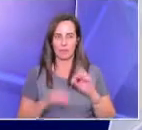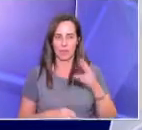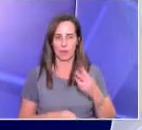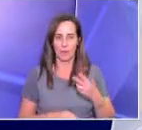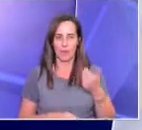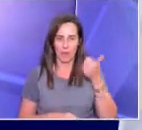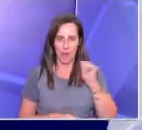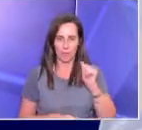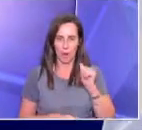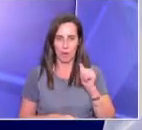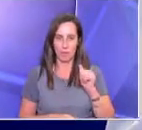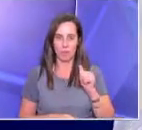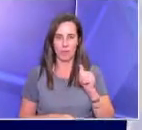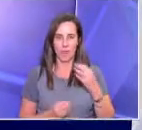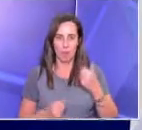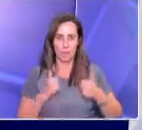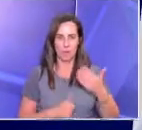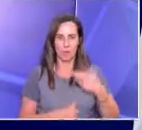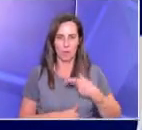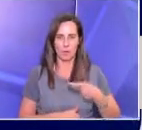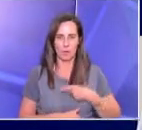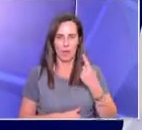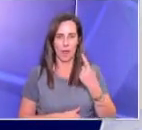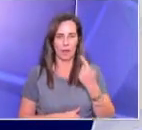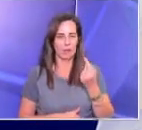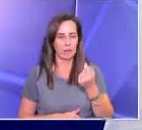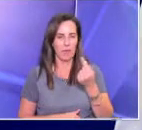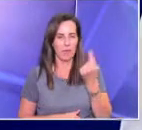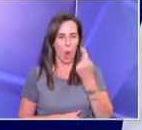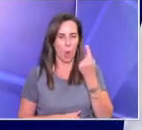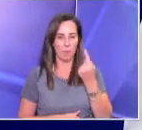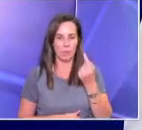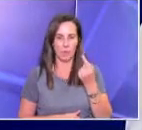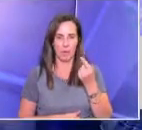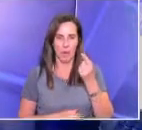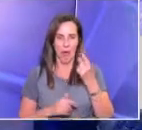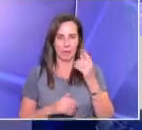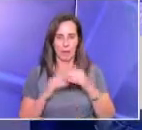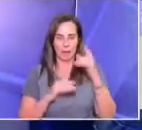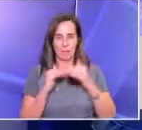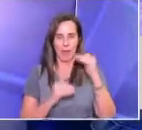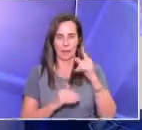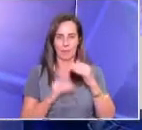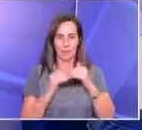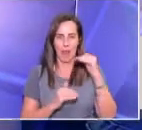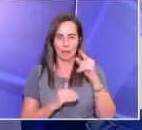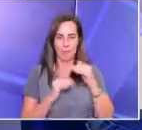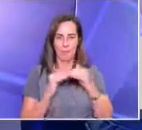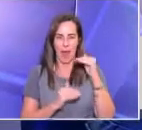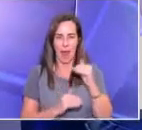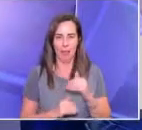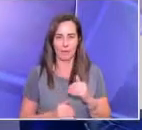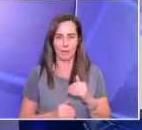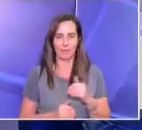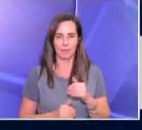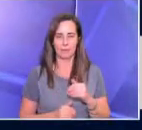אמת אתמול בקלפי, שהיה ריבוי מועמדים, יש בינינו פער של אחוז וקצת לדעתי. אבל אתה בפער, אתה מעליו. אני מעליו, שזה חריג. אוקיי. שזה חריג. זה בדיוק העניין,